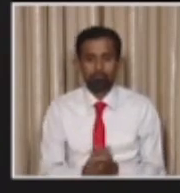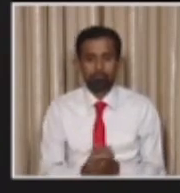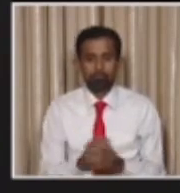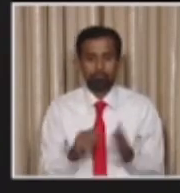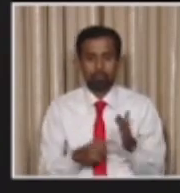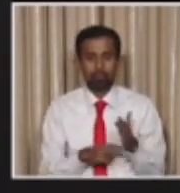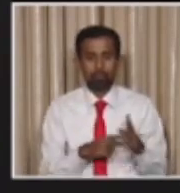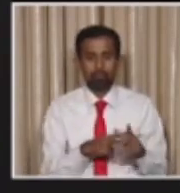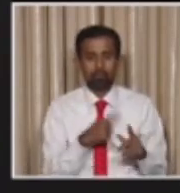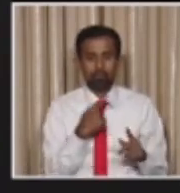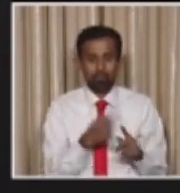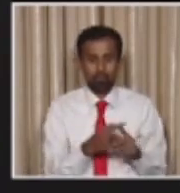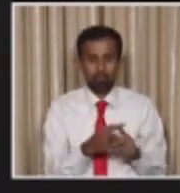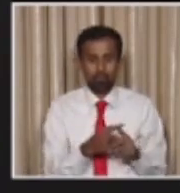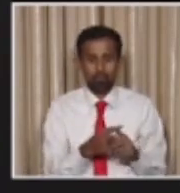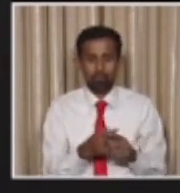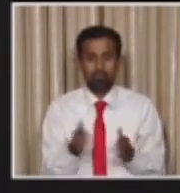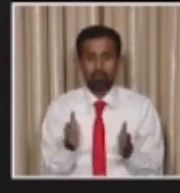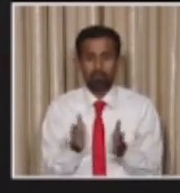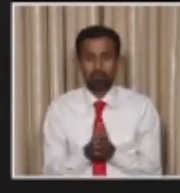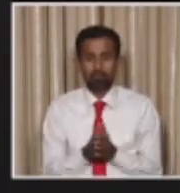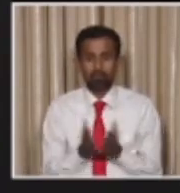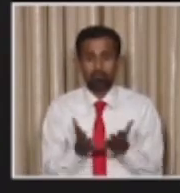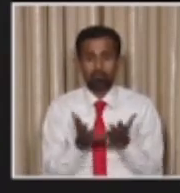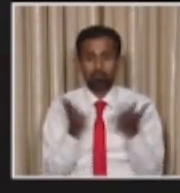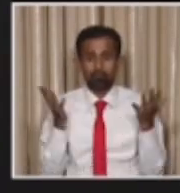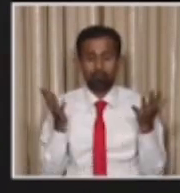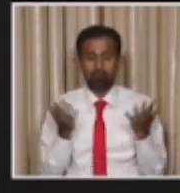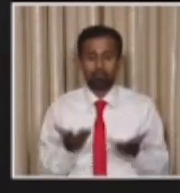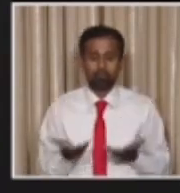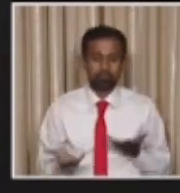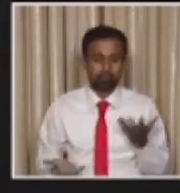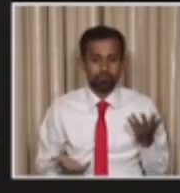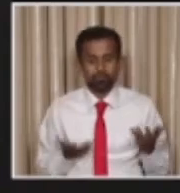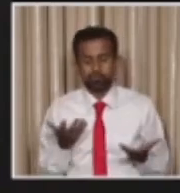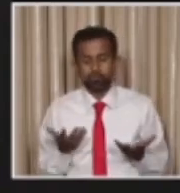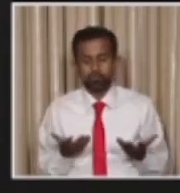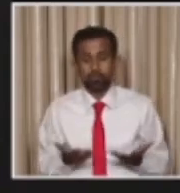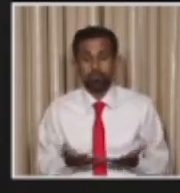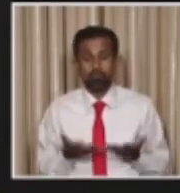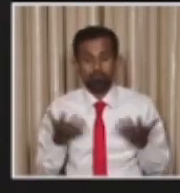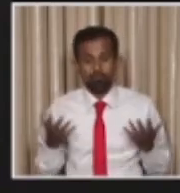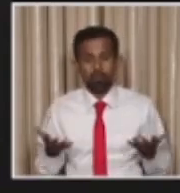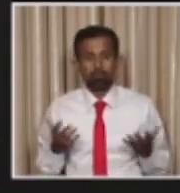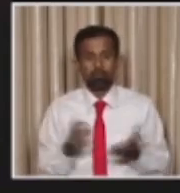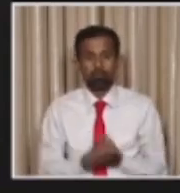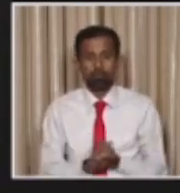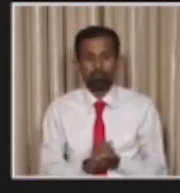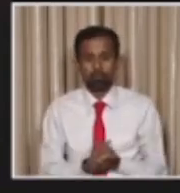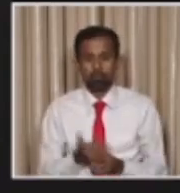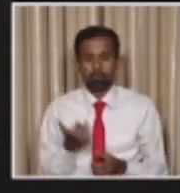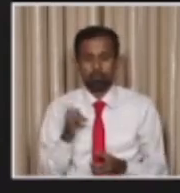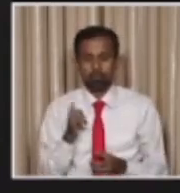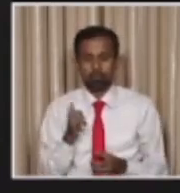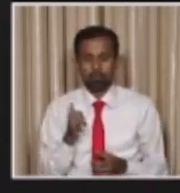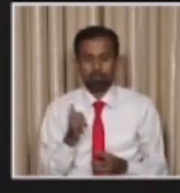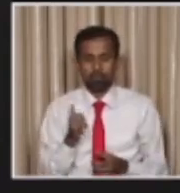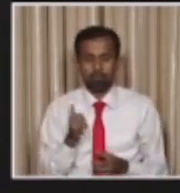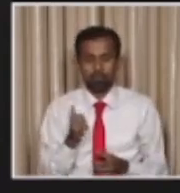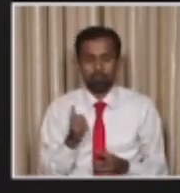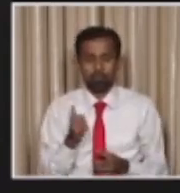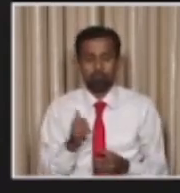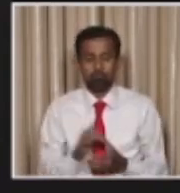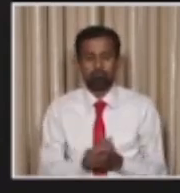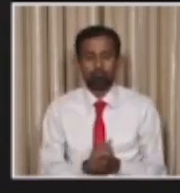බදු තත්ත්වයත් එක්ක විශාල වශයෙන් අසරණ වෙලා තියෙන මේ කණ්ඩායම් ගණනාව අපිට සමහර